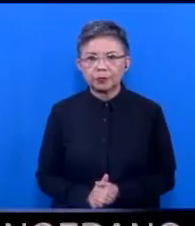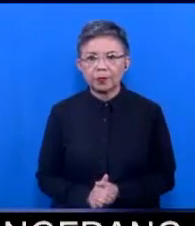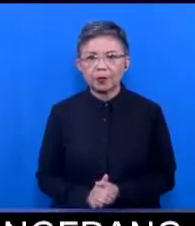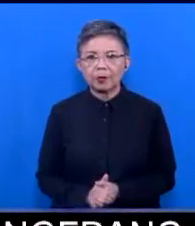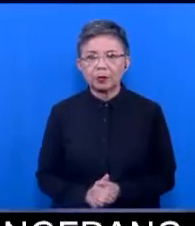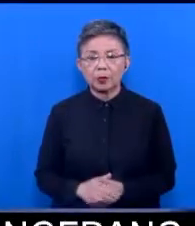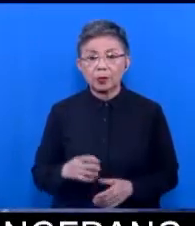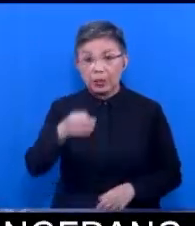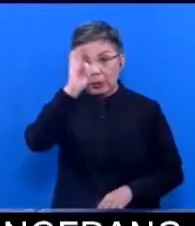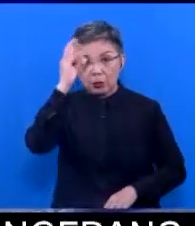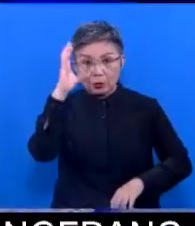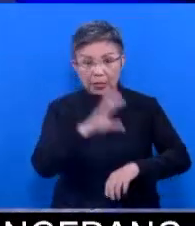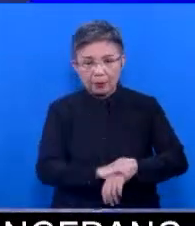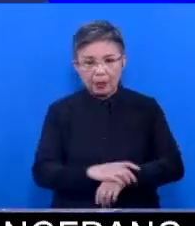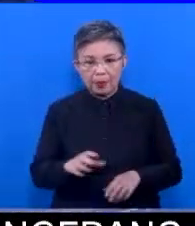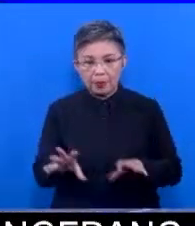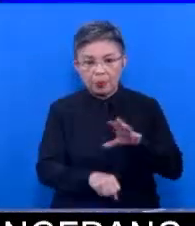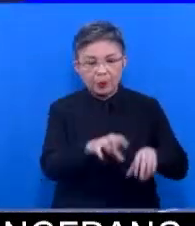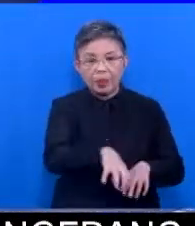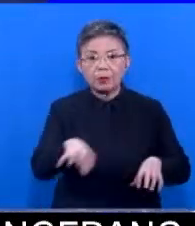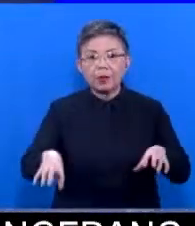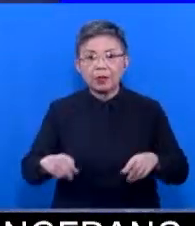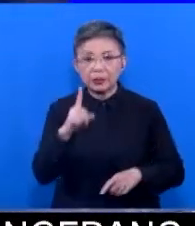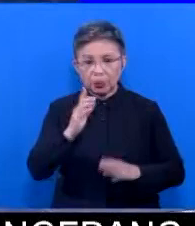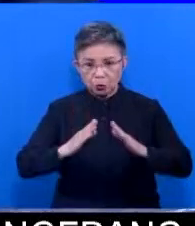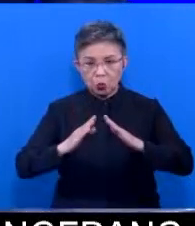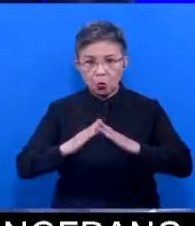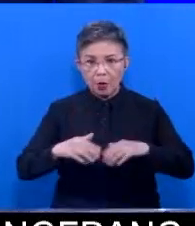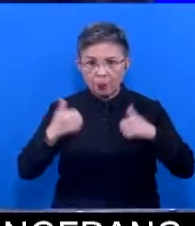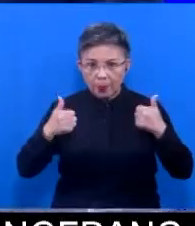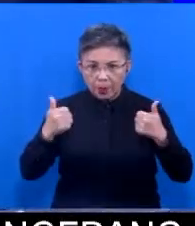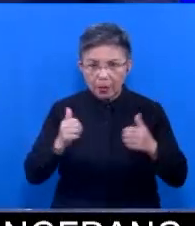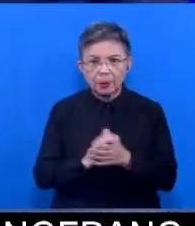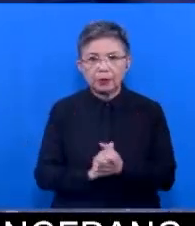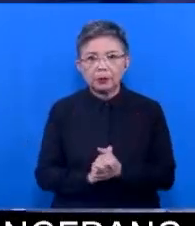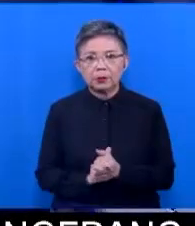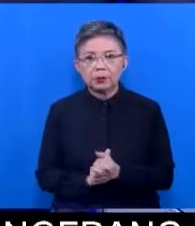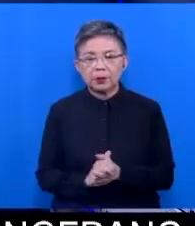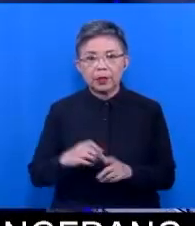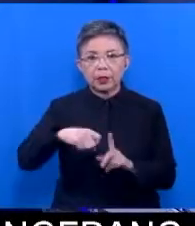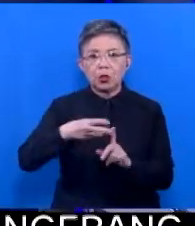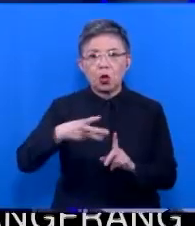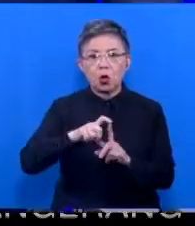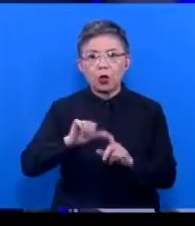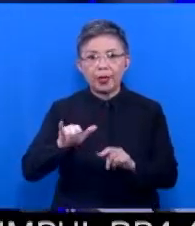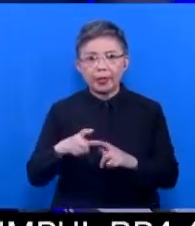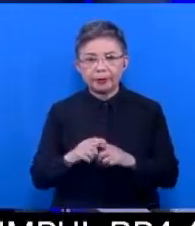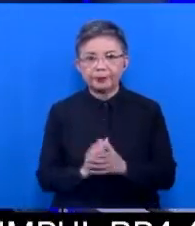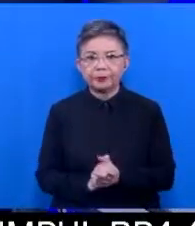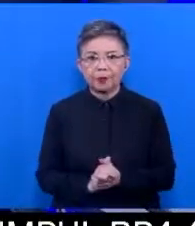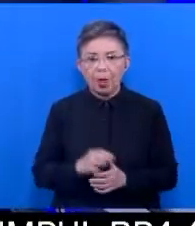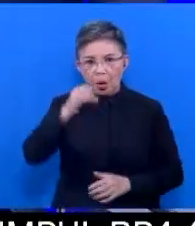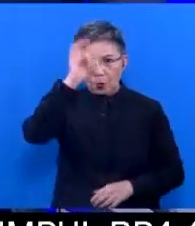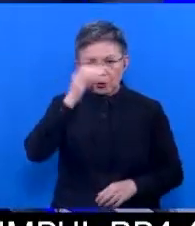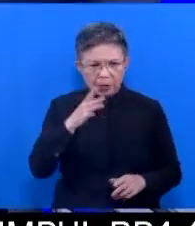Setelah menangkap 5 orang pelaku pencurian perabotan beserta isi sebuah rumah mewah di Kedoya, Kebon Jeruk, Jakarta Barat, polisi